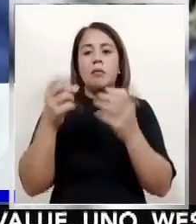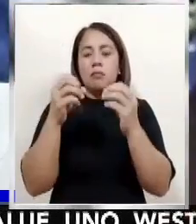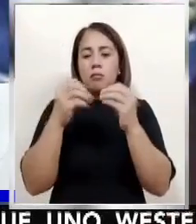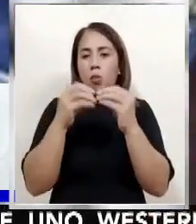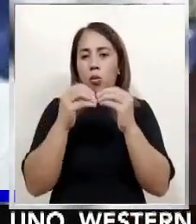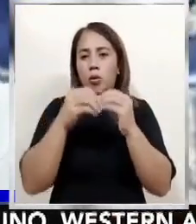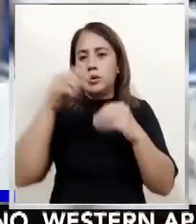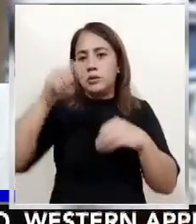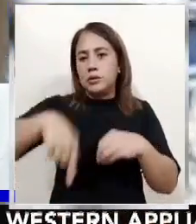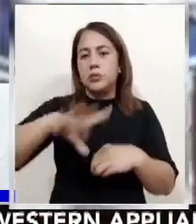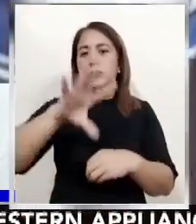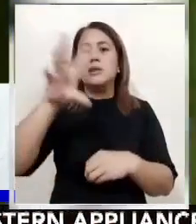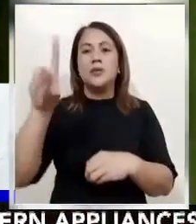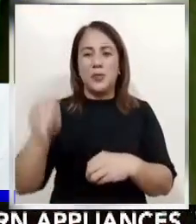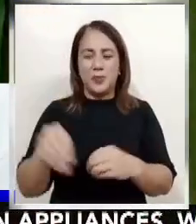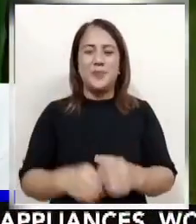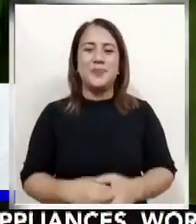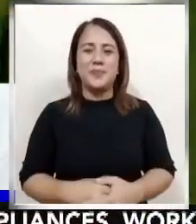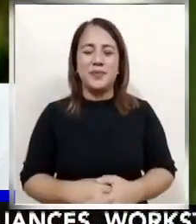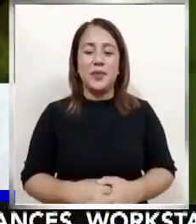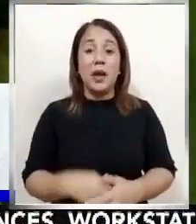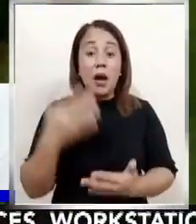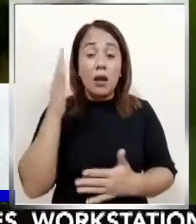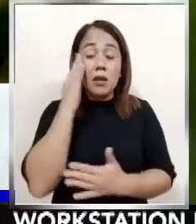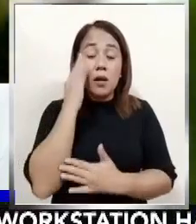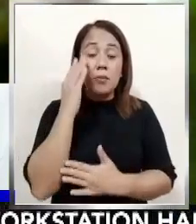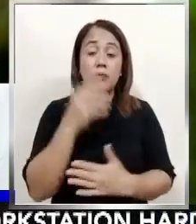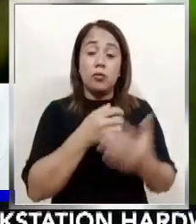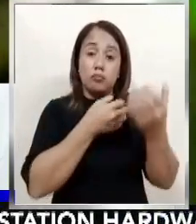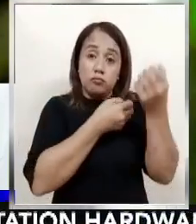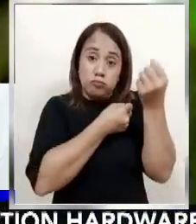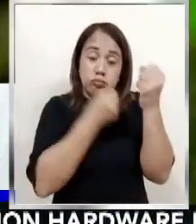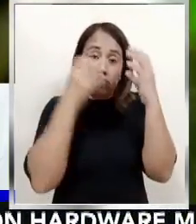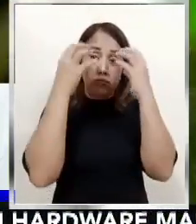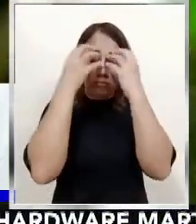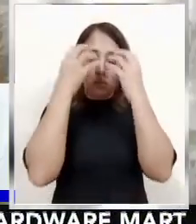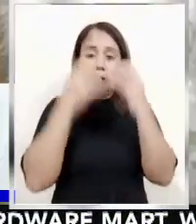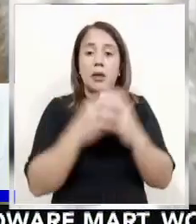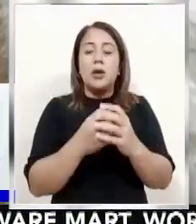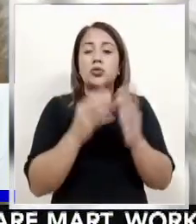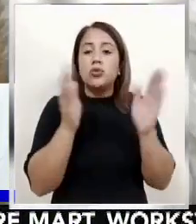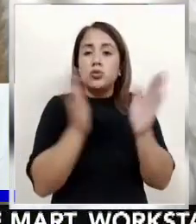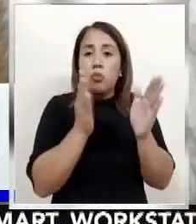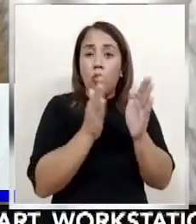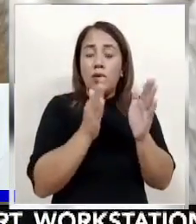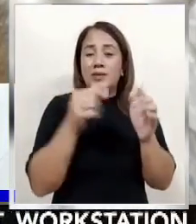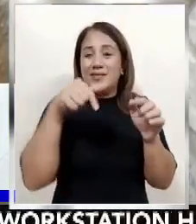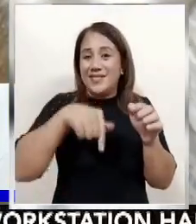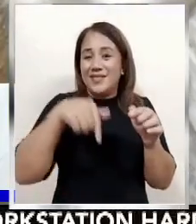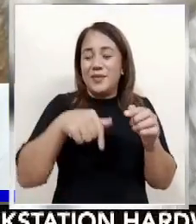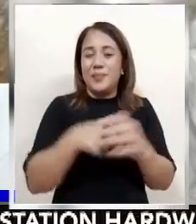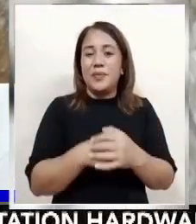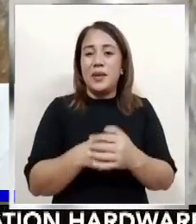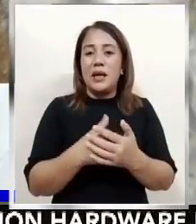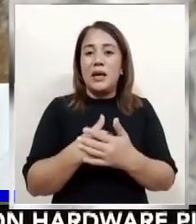City. Pero alam nyo ba na ang tarsier, ikalawa lamang sa pinakamaliit na primate sa buong mundo? Ano yung pinakamaliit?